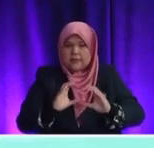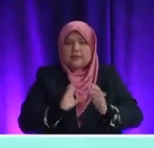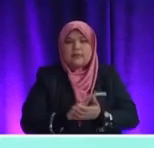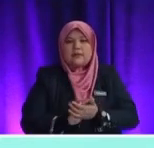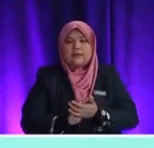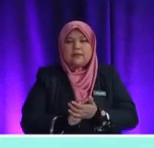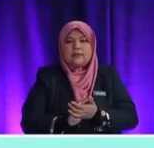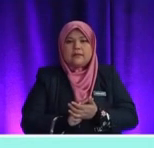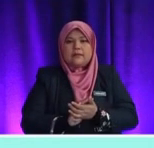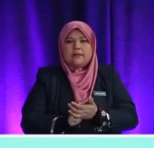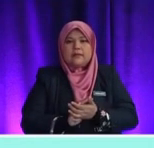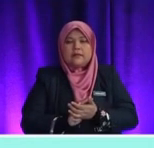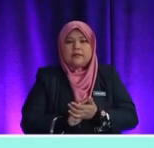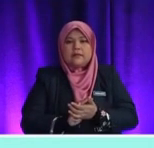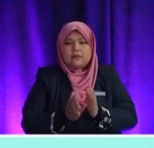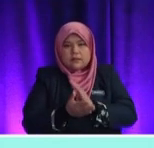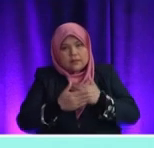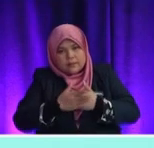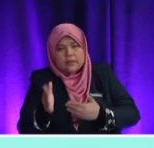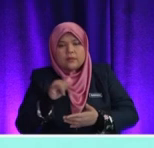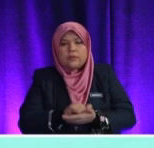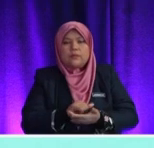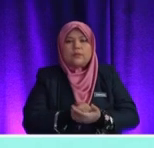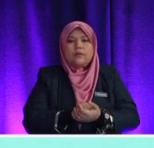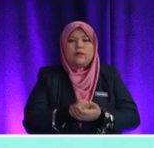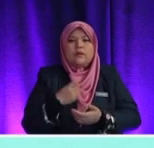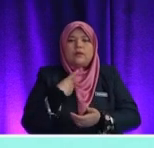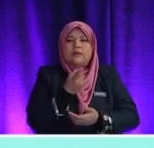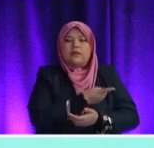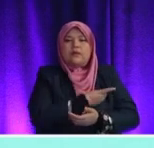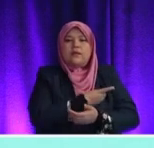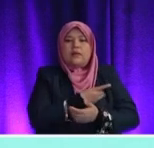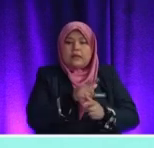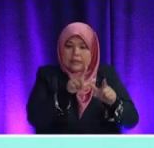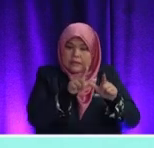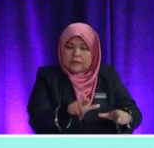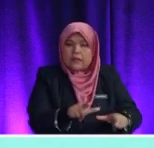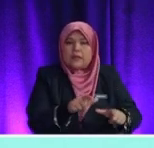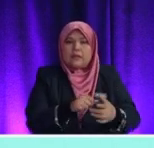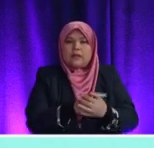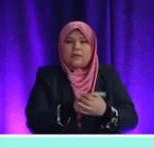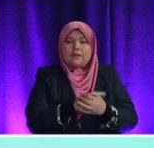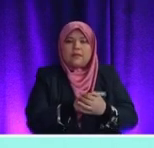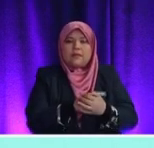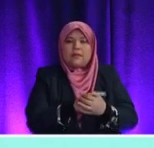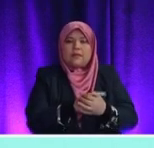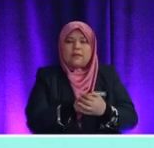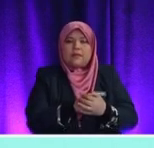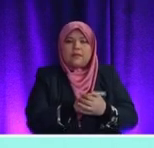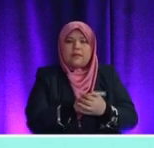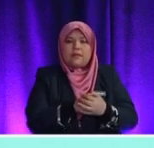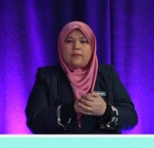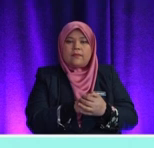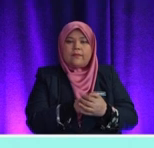masukkan pelampung dua binal Yes Selepas itu kita Letakkan Root